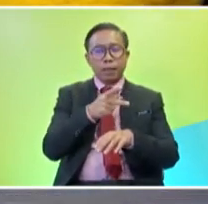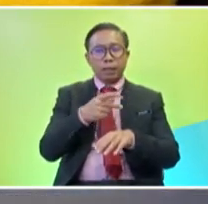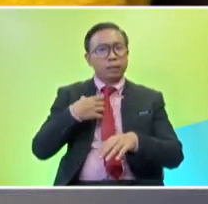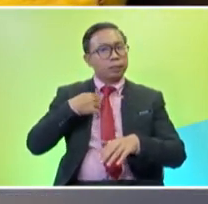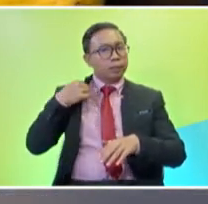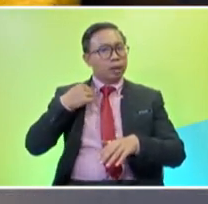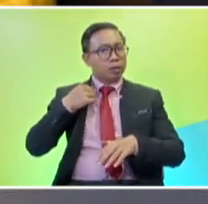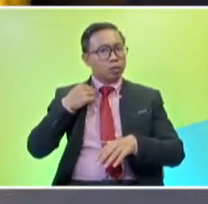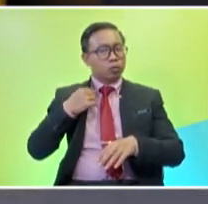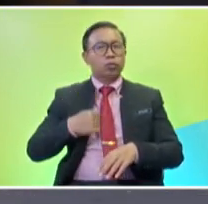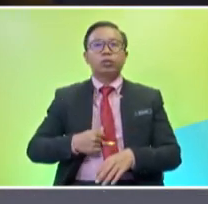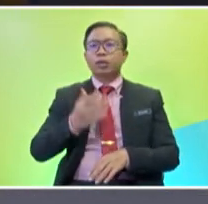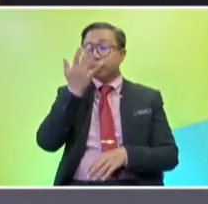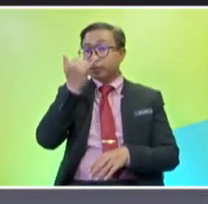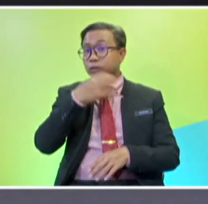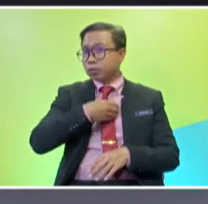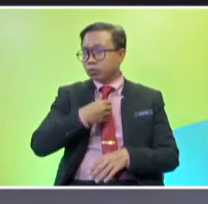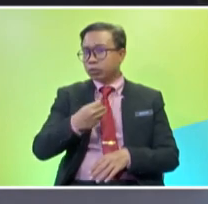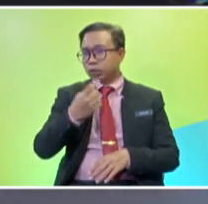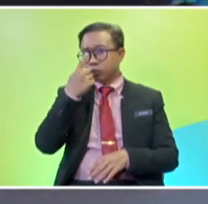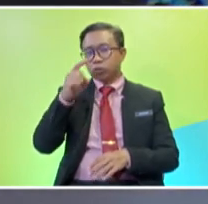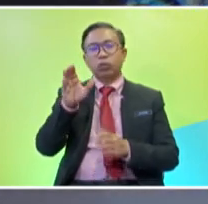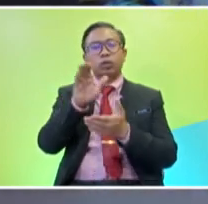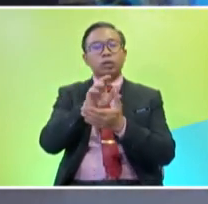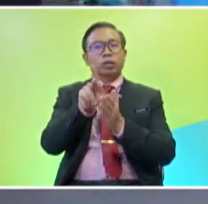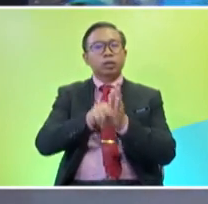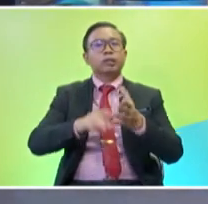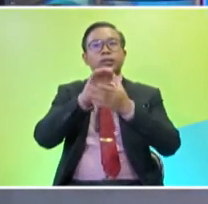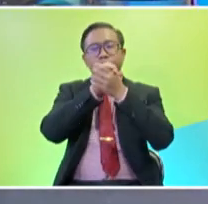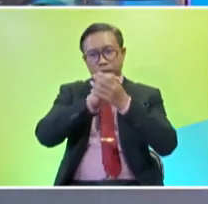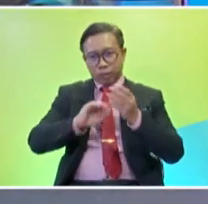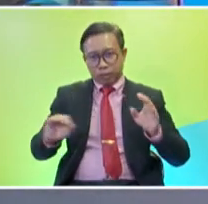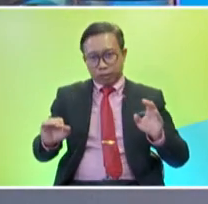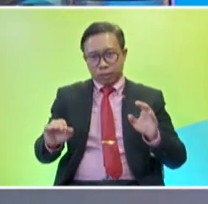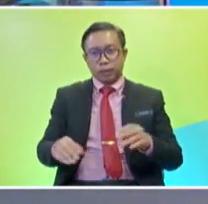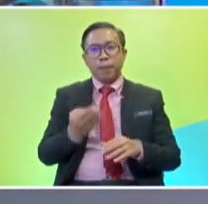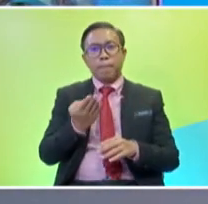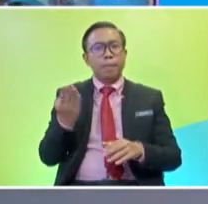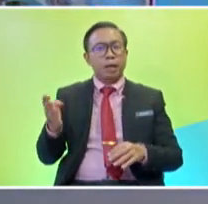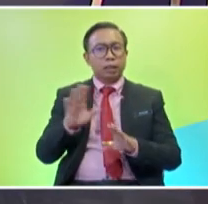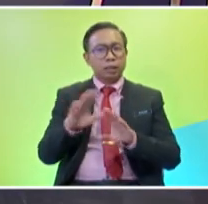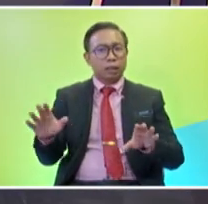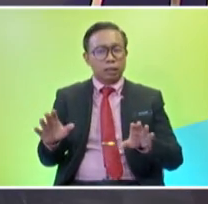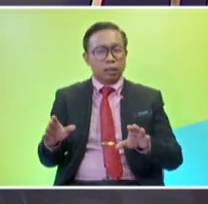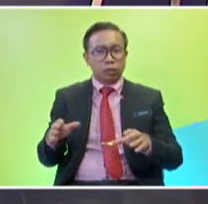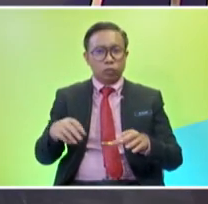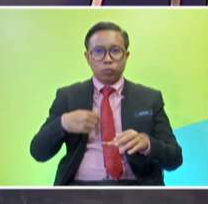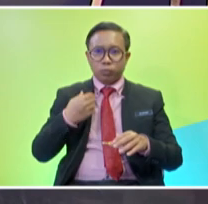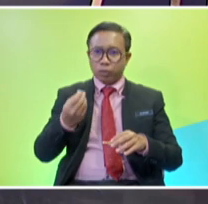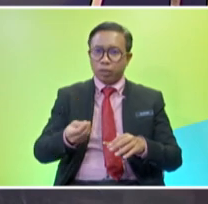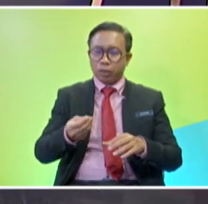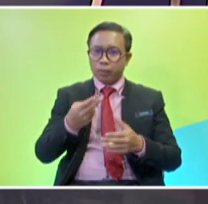sebagai langkah persediaan keselamatan supaya bahan kimia tak tertumpah terus kepada baju